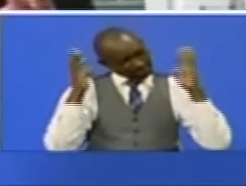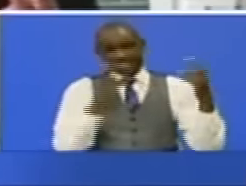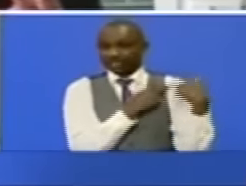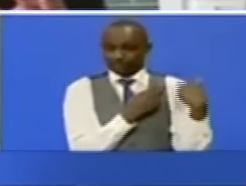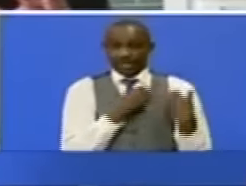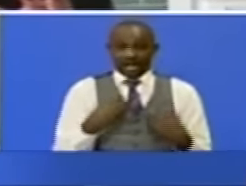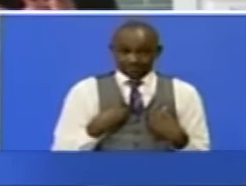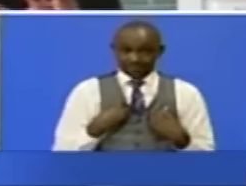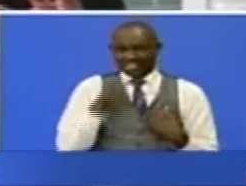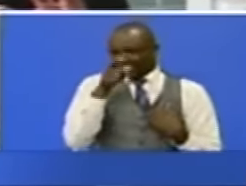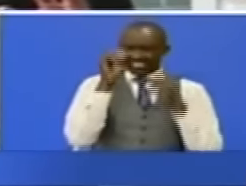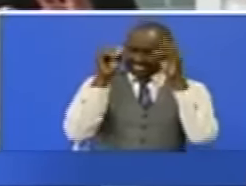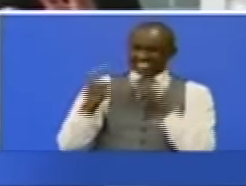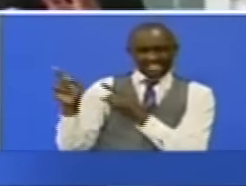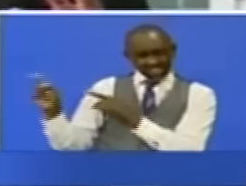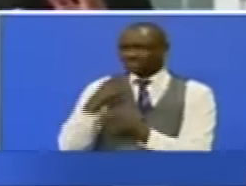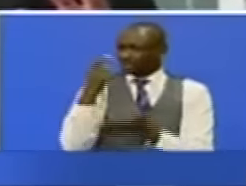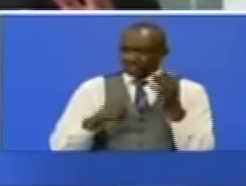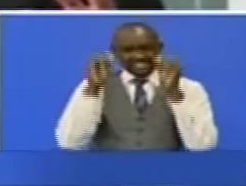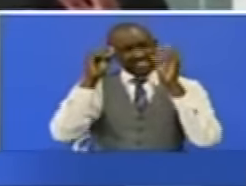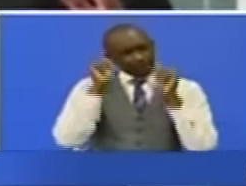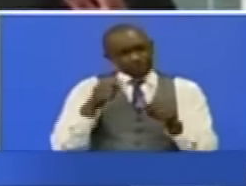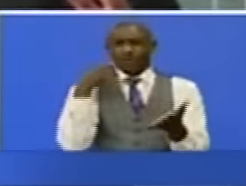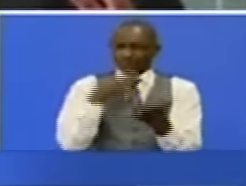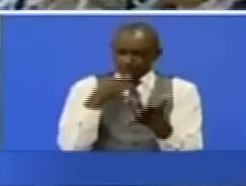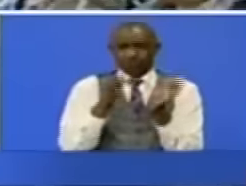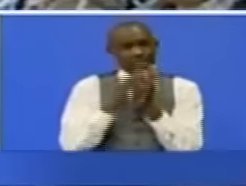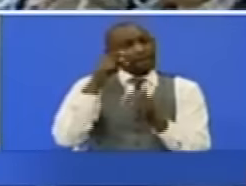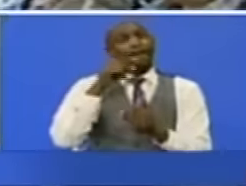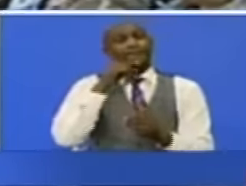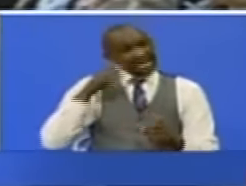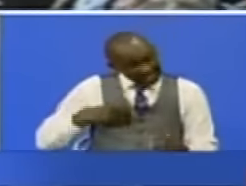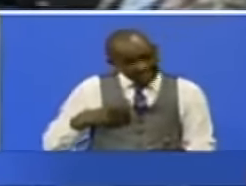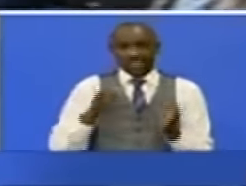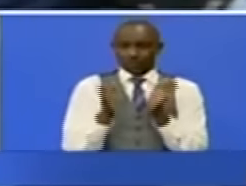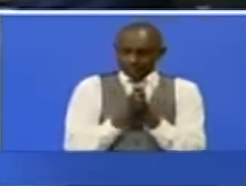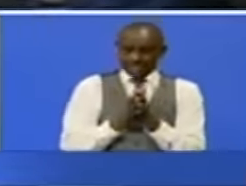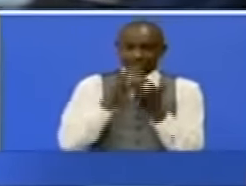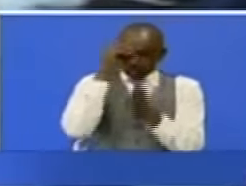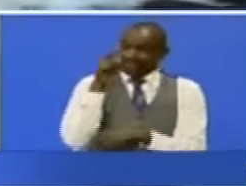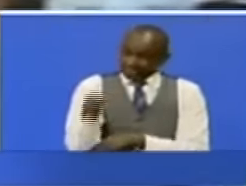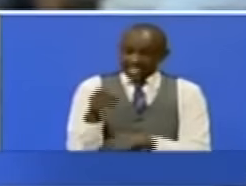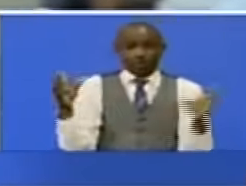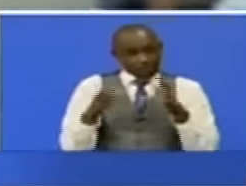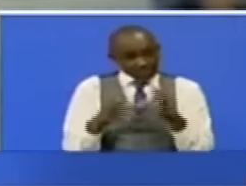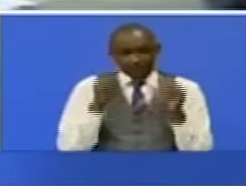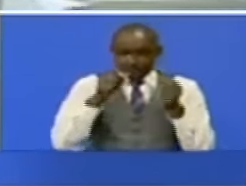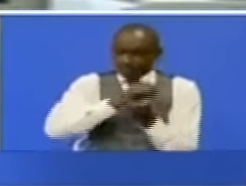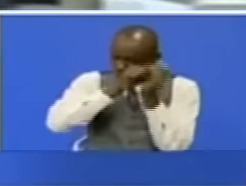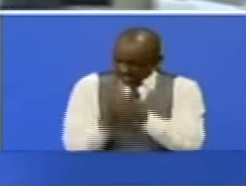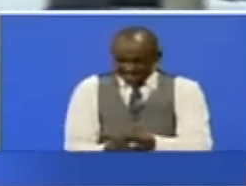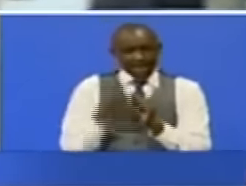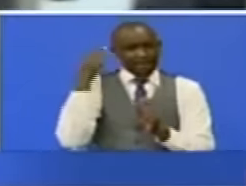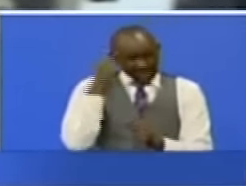Ayub alijadili jinsi walimu wana uwezo wa kuhusishwa na wazazi, wanafunzi na jamii kwa ujumla kwa kuweza kuondoa fikra duni